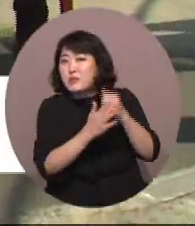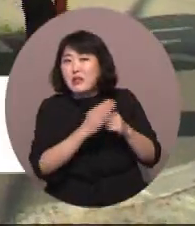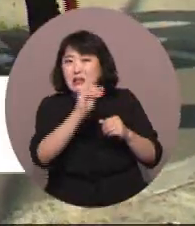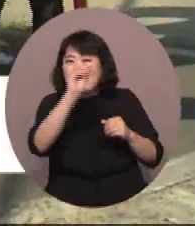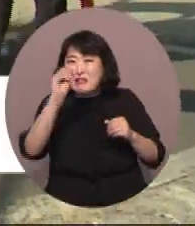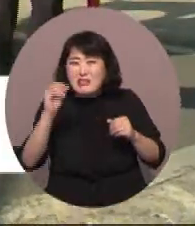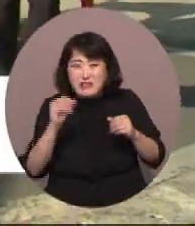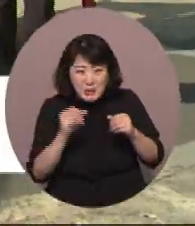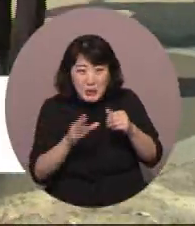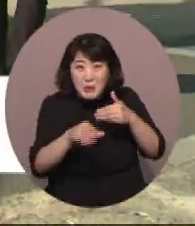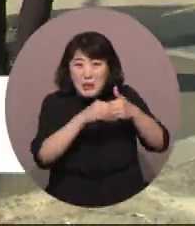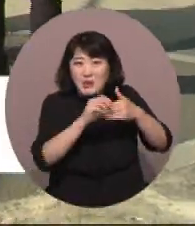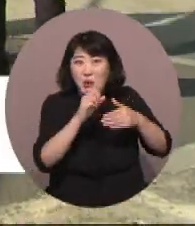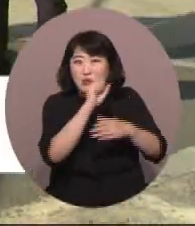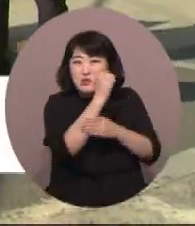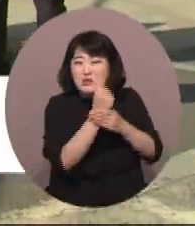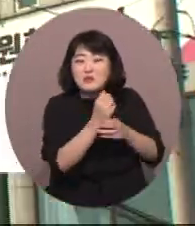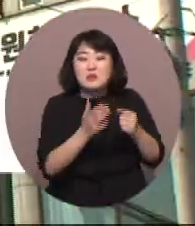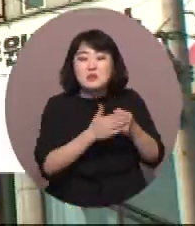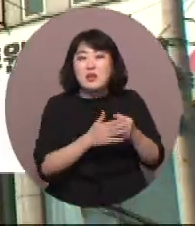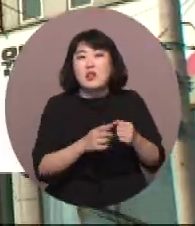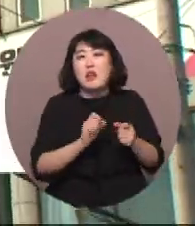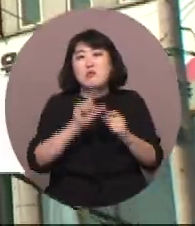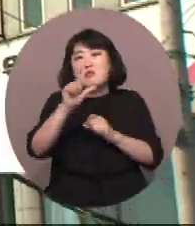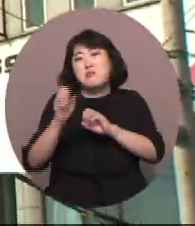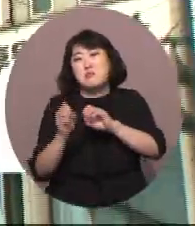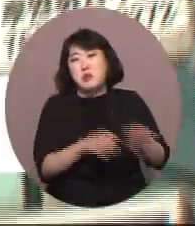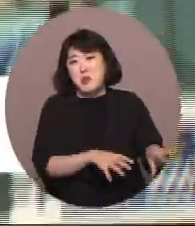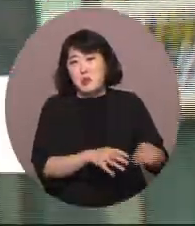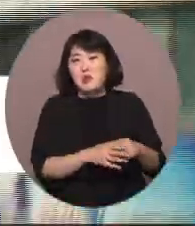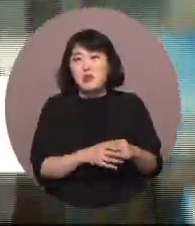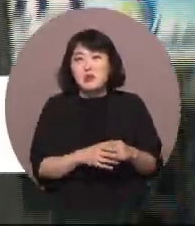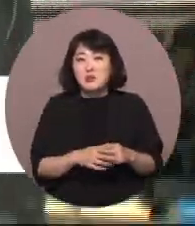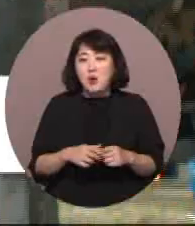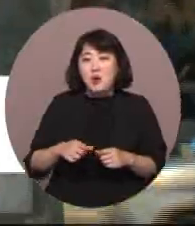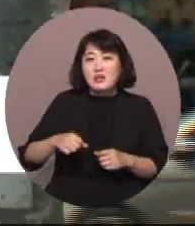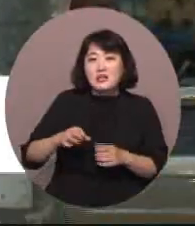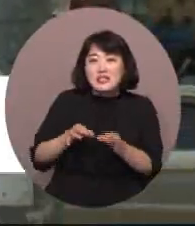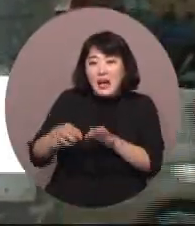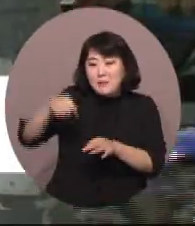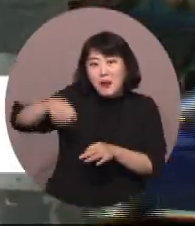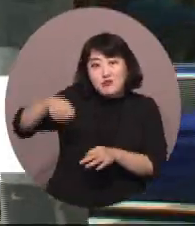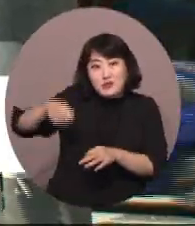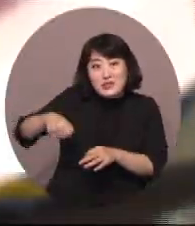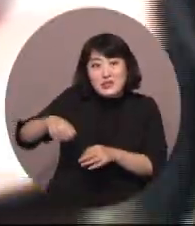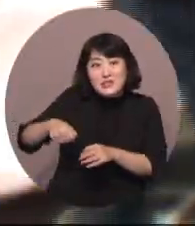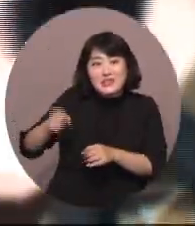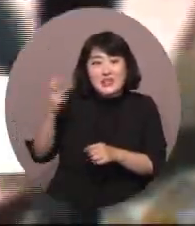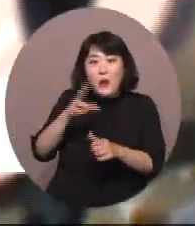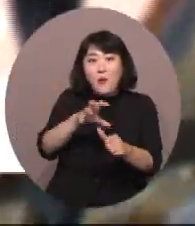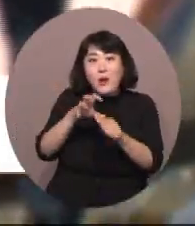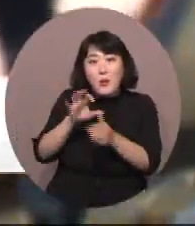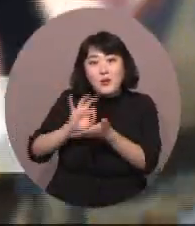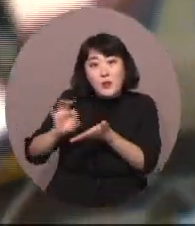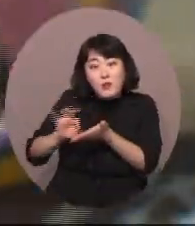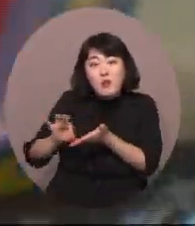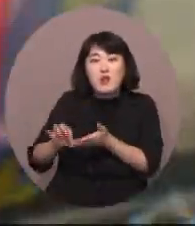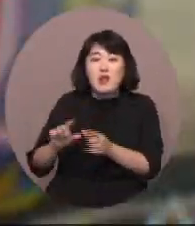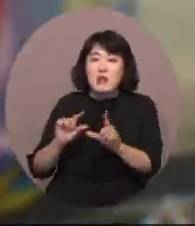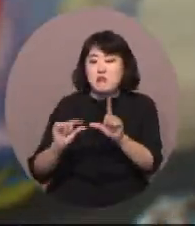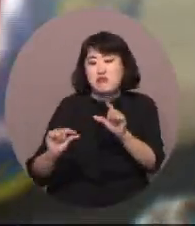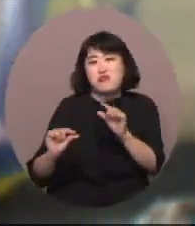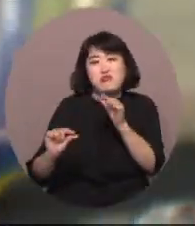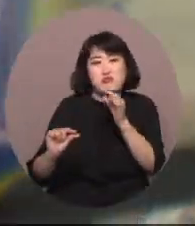매연이나 미세먼지 등에 오염돼 대부분 폐기하고 장바구니 등으로 재활용하는 경우는 극히 일부에